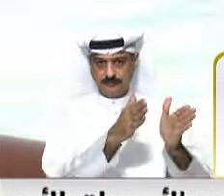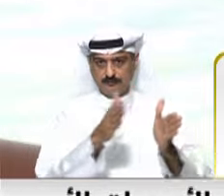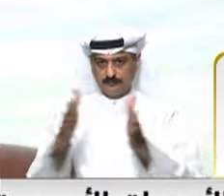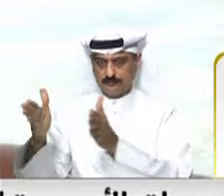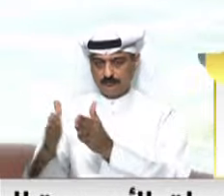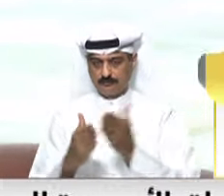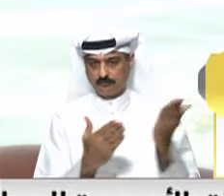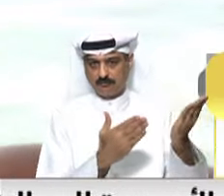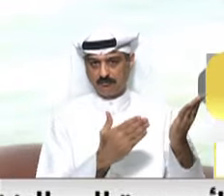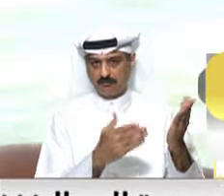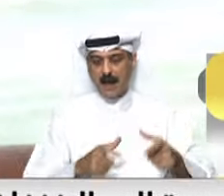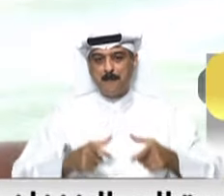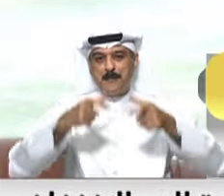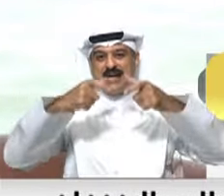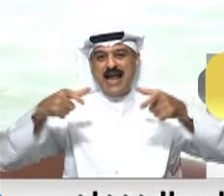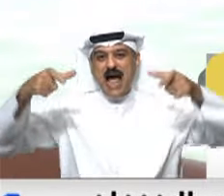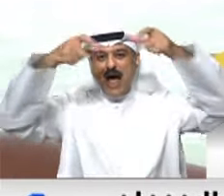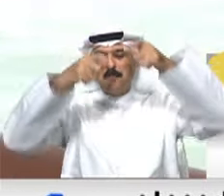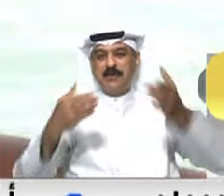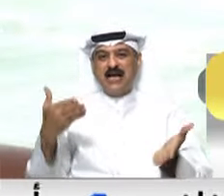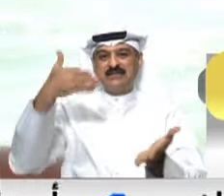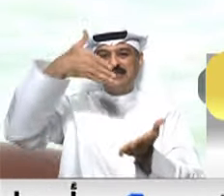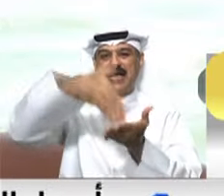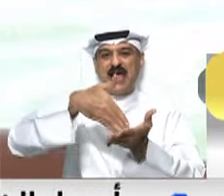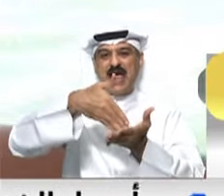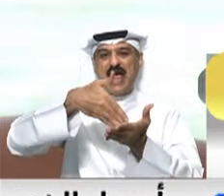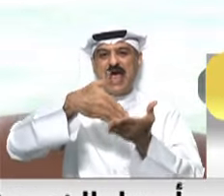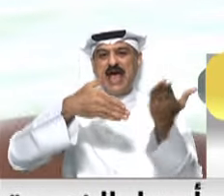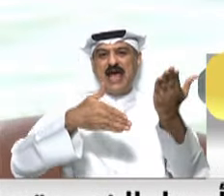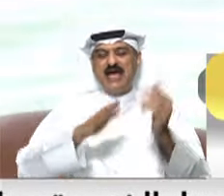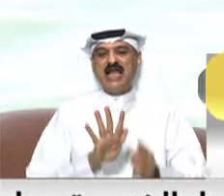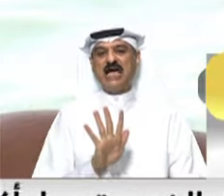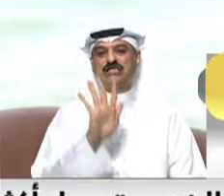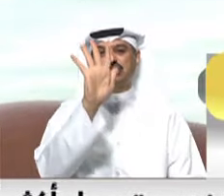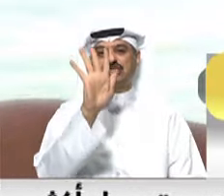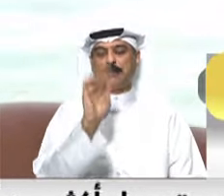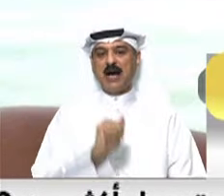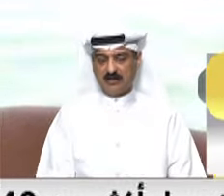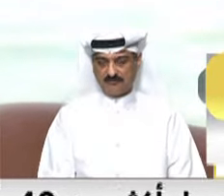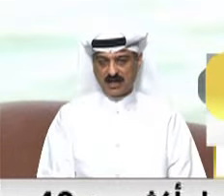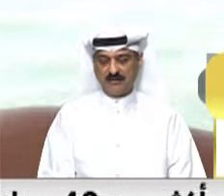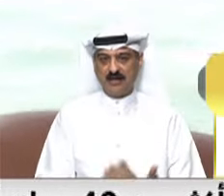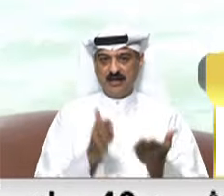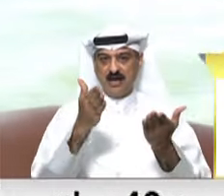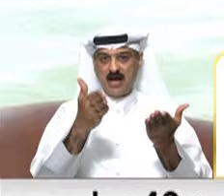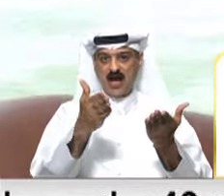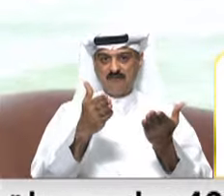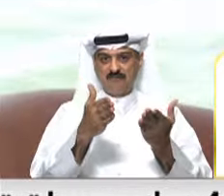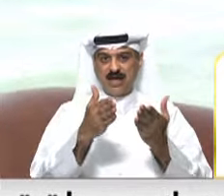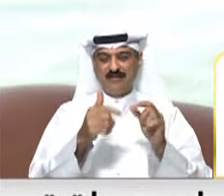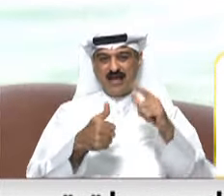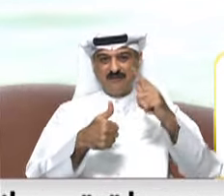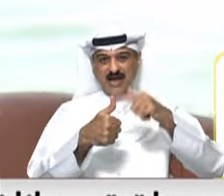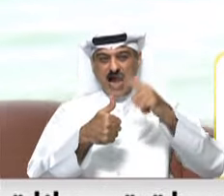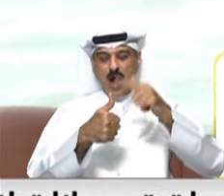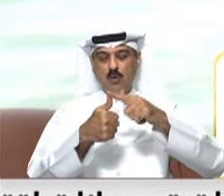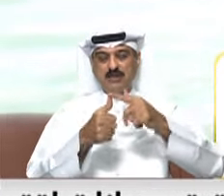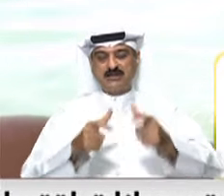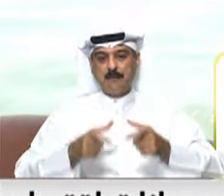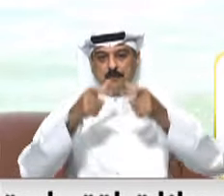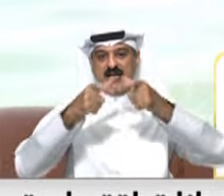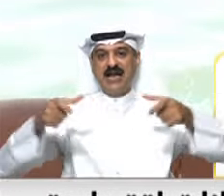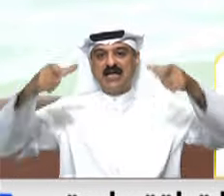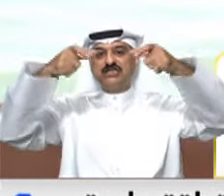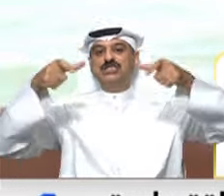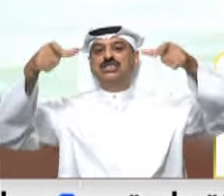الأبراج امتدادا لرأس الصبية، طبعا الأبراج نسميه رأس عيوزة، كذلك رأس حمارة اللي هو رأس